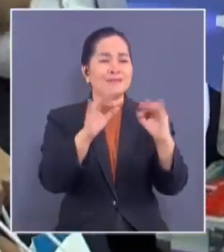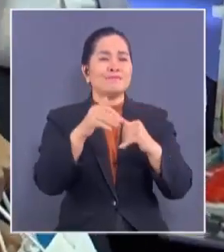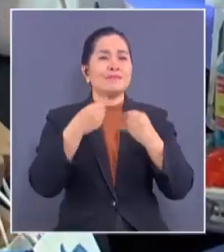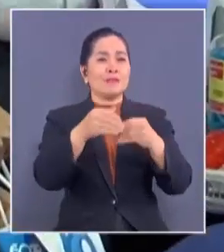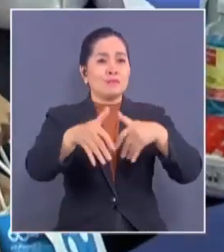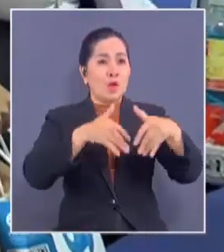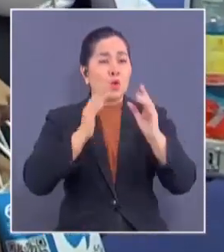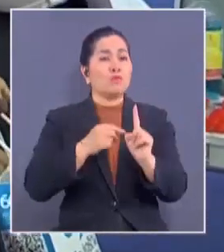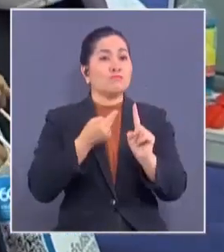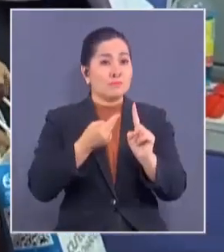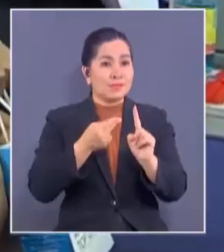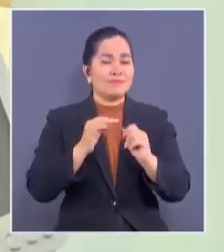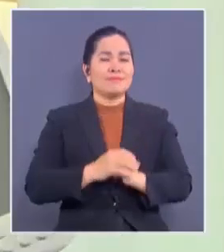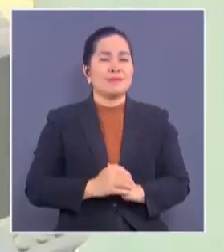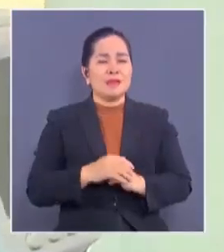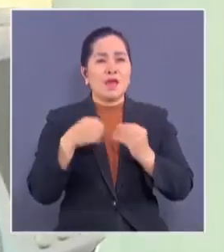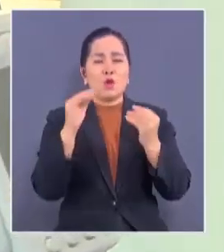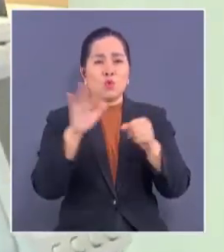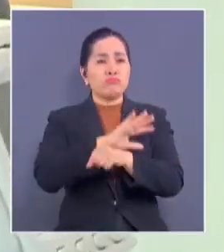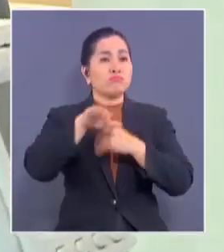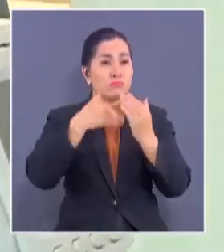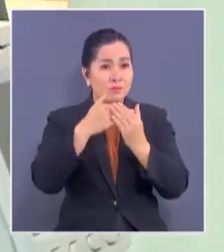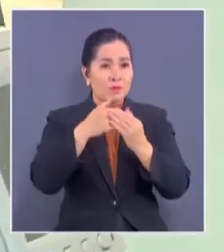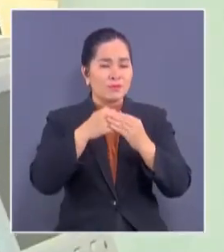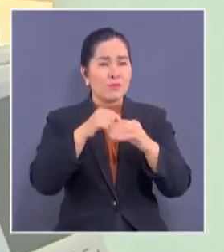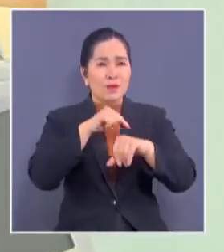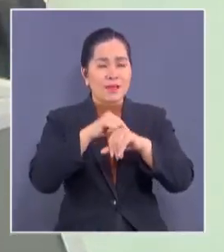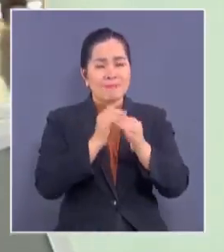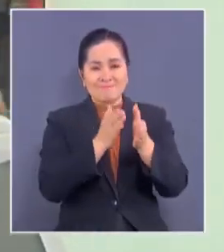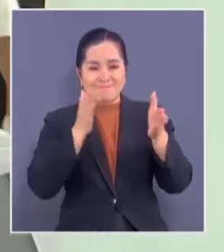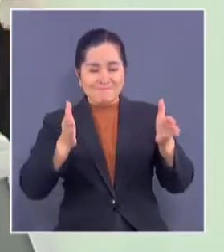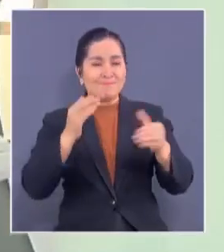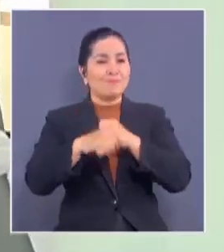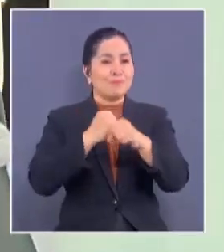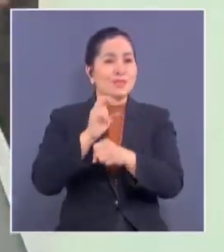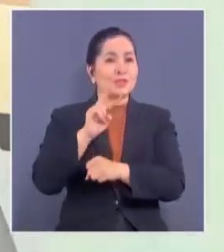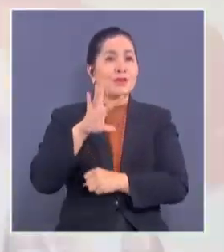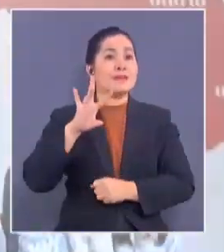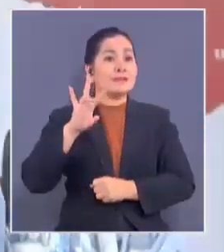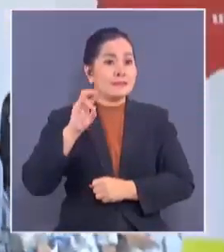ชนกว่า 10,000 รายให้ครบทุกพื้นที่ภายในปี2570